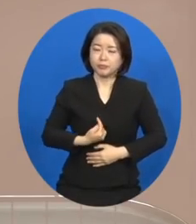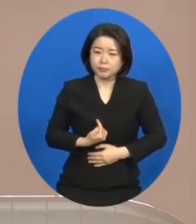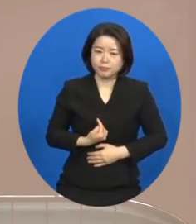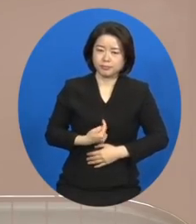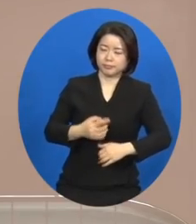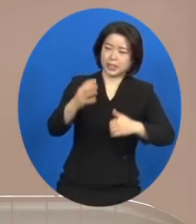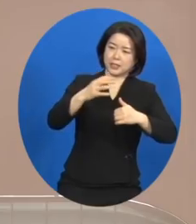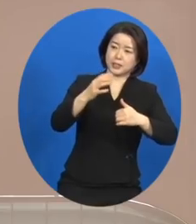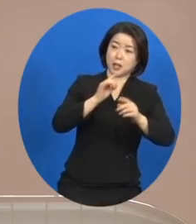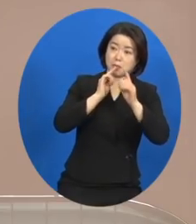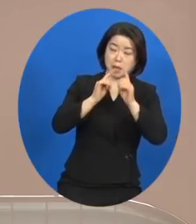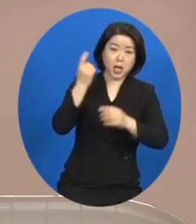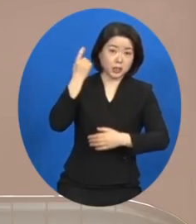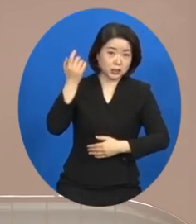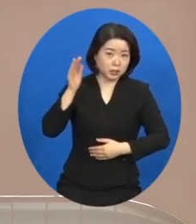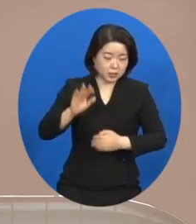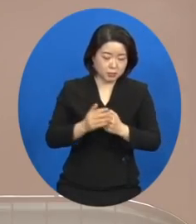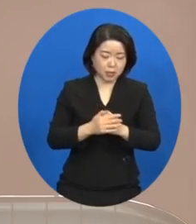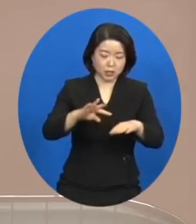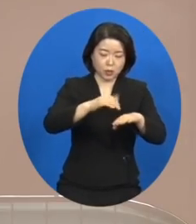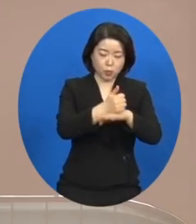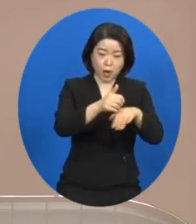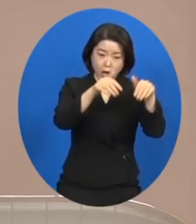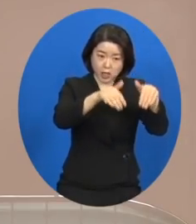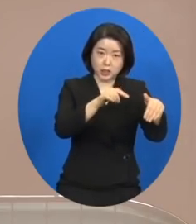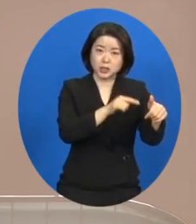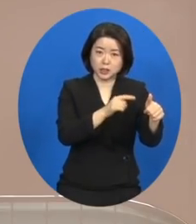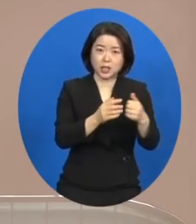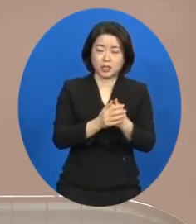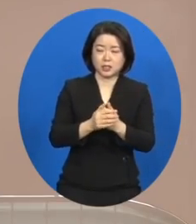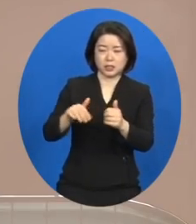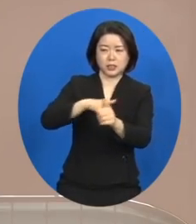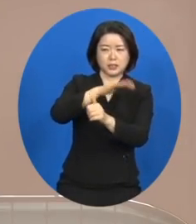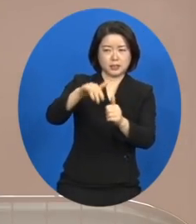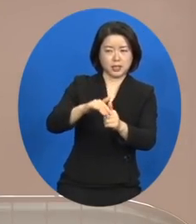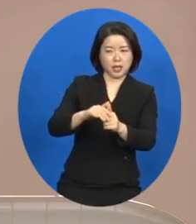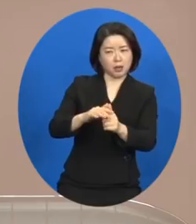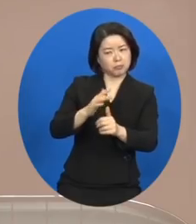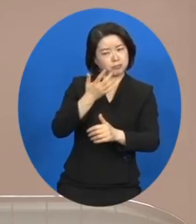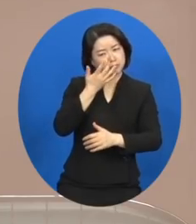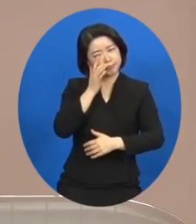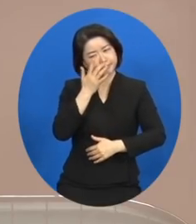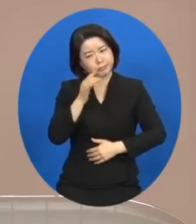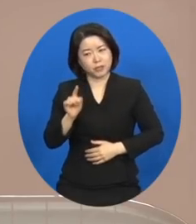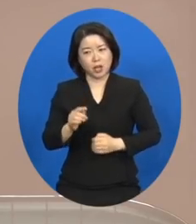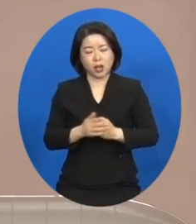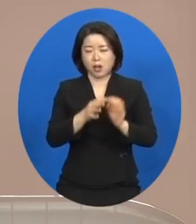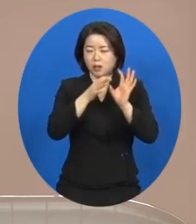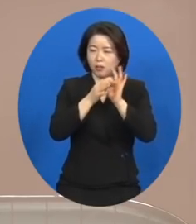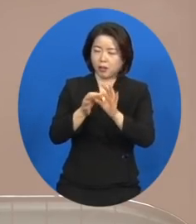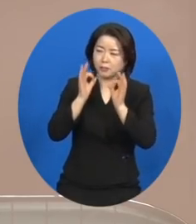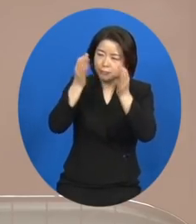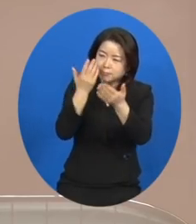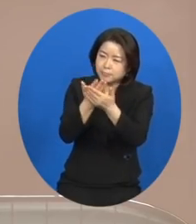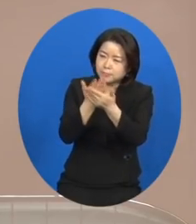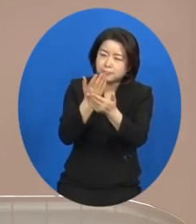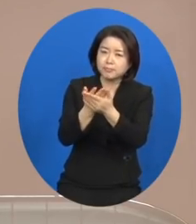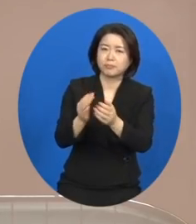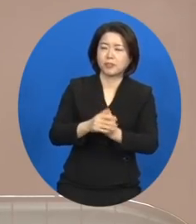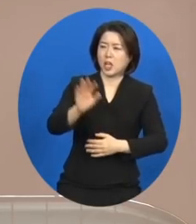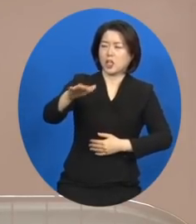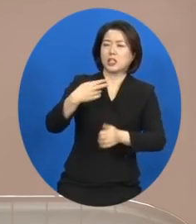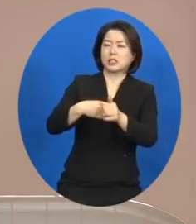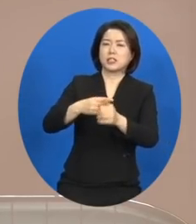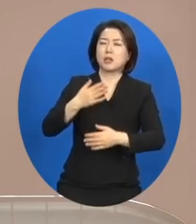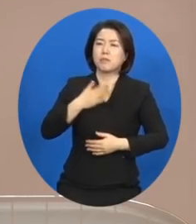말을 들었지만 이 왕의 신하는 그 상황에서 이해를 하지 못했습니다. 계속 간청을 하죠. 계속 얘기를 합니다. 선생님, 내